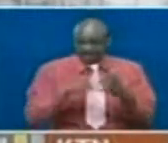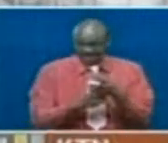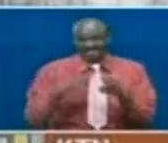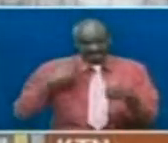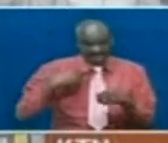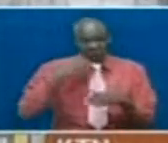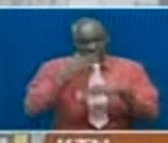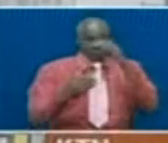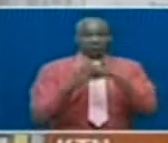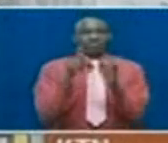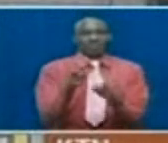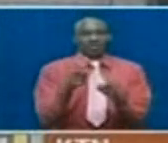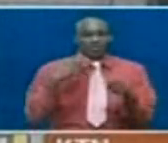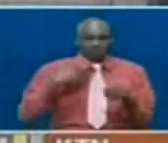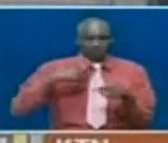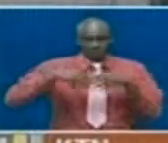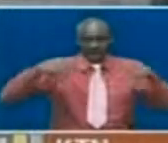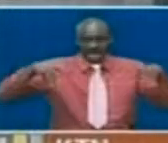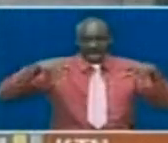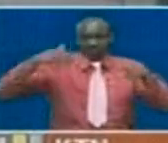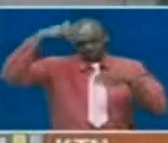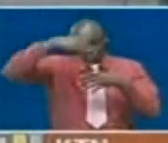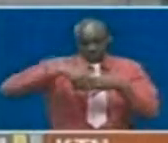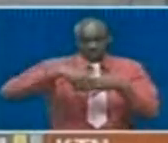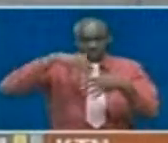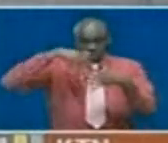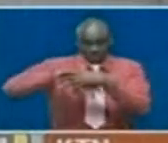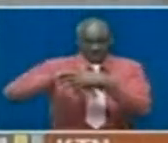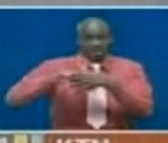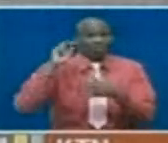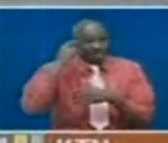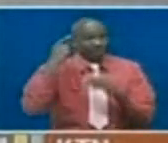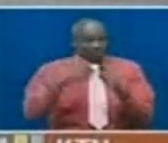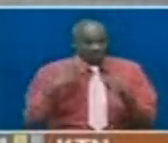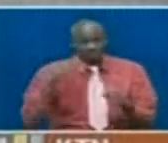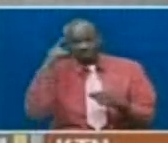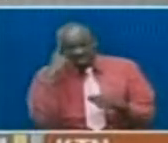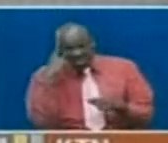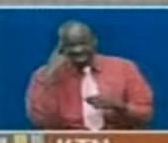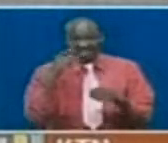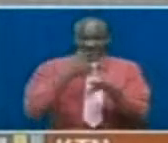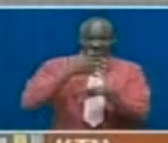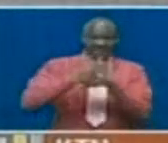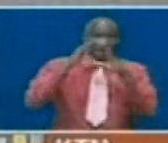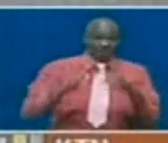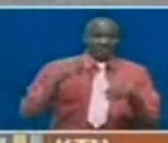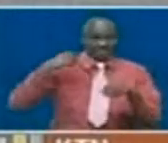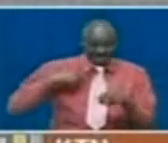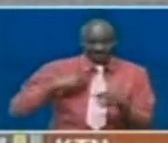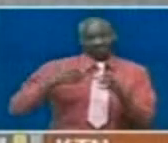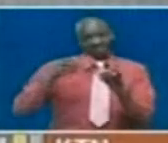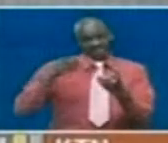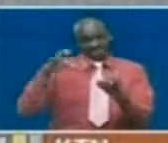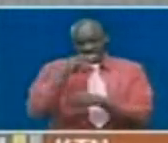kuta ni kasha hili ambalo huwekwa katikati. Hapa utadhani ni sanamu ya nyumba kabla ya kutandazwa saruji